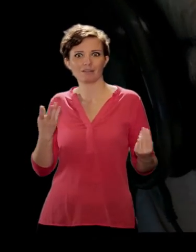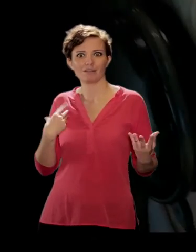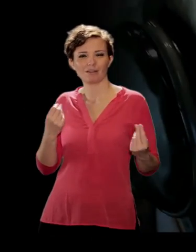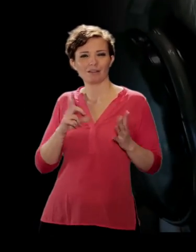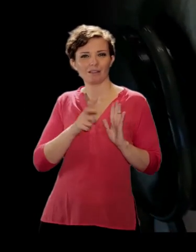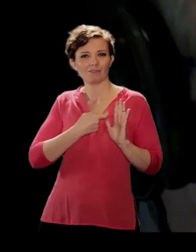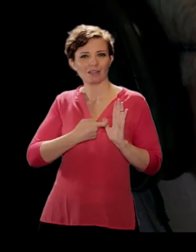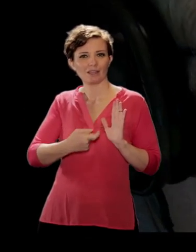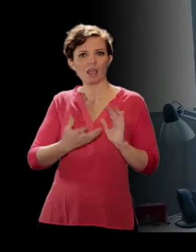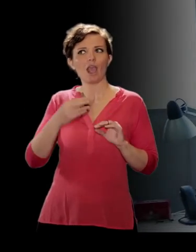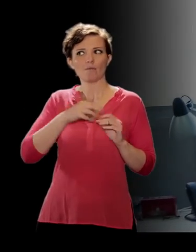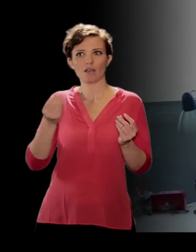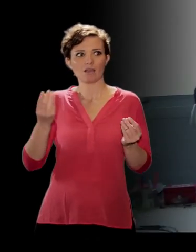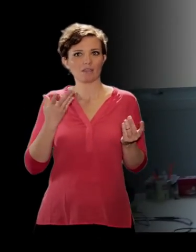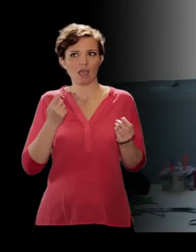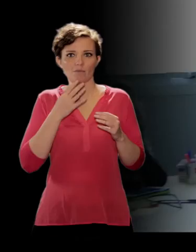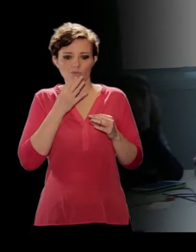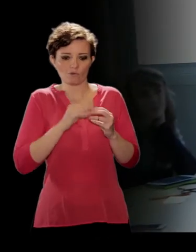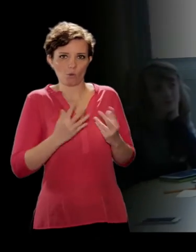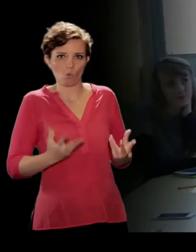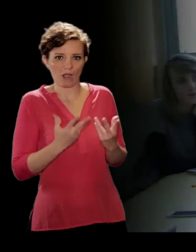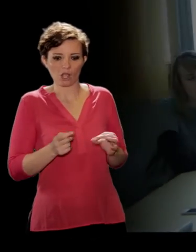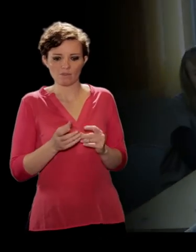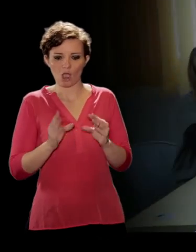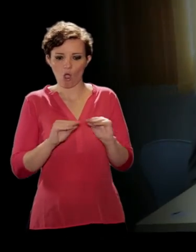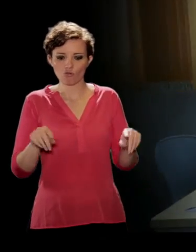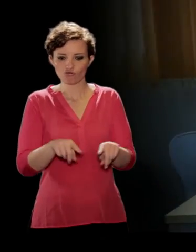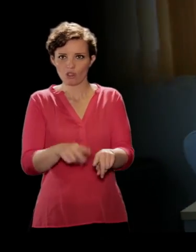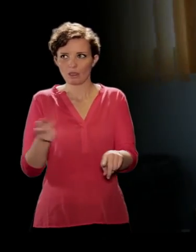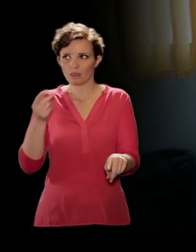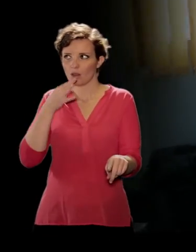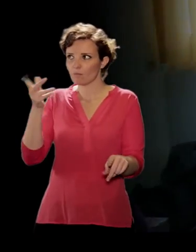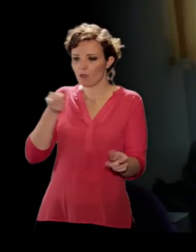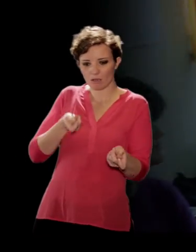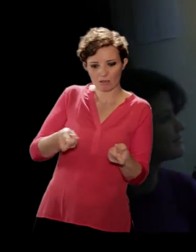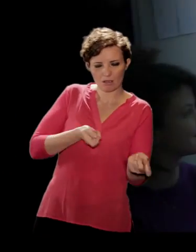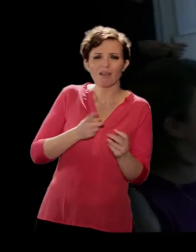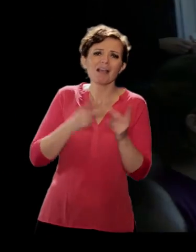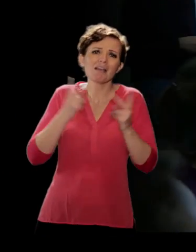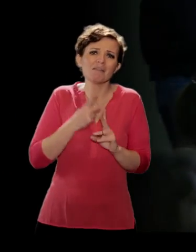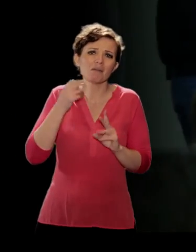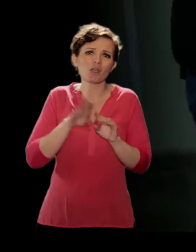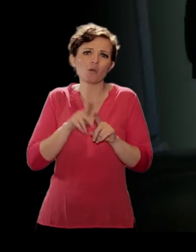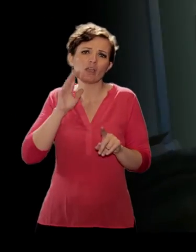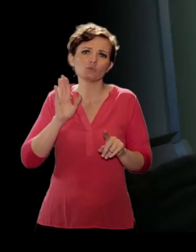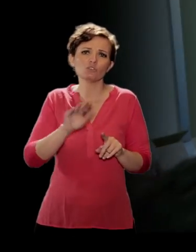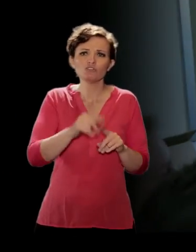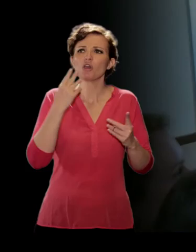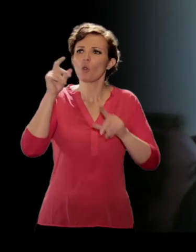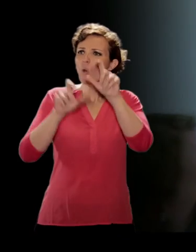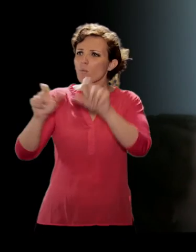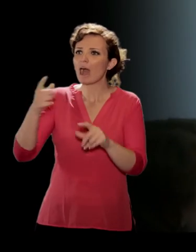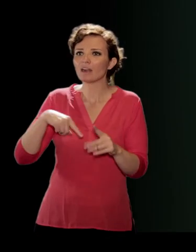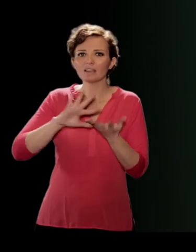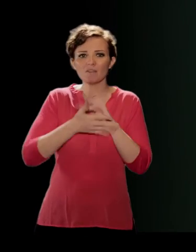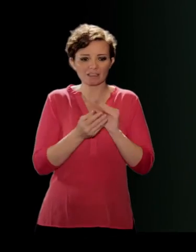di agire, di interagire con gli oggetti, così come facciamo quotidianamente con gli altri esseri umani